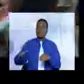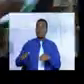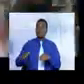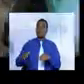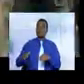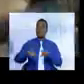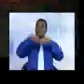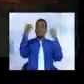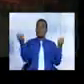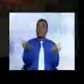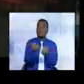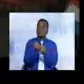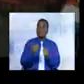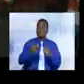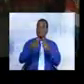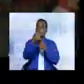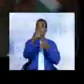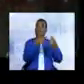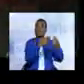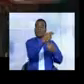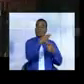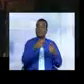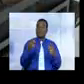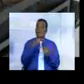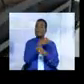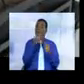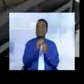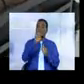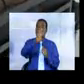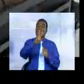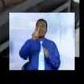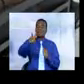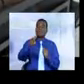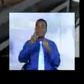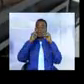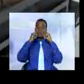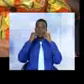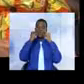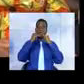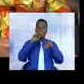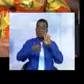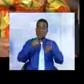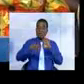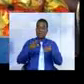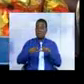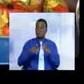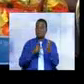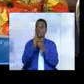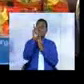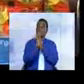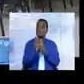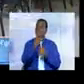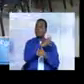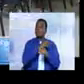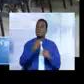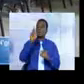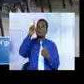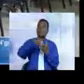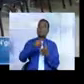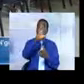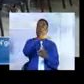salle multimédia a ensuite été inaugurée, en plus des 42 ordinateurs, des imprimantes, des logiciels didactiques, et